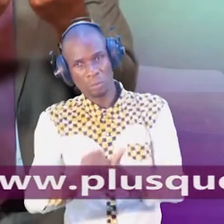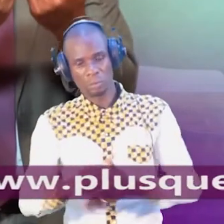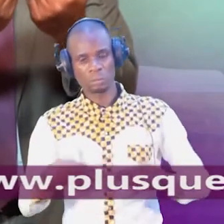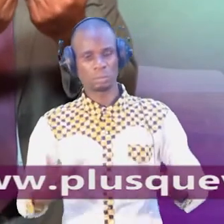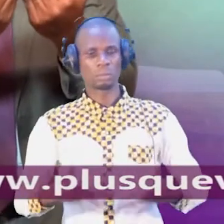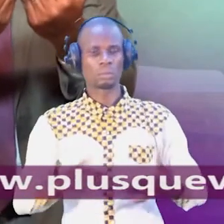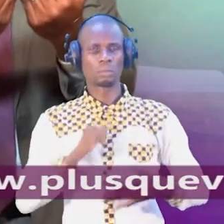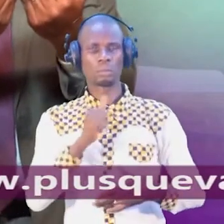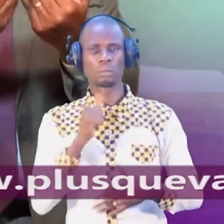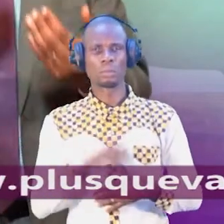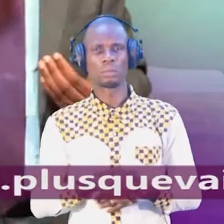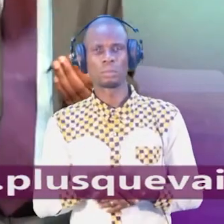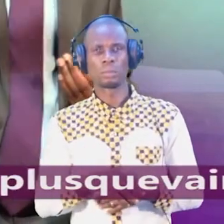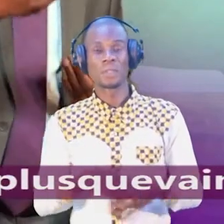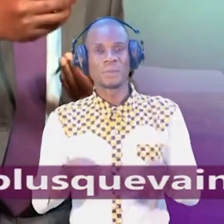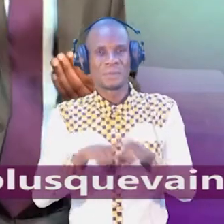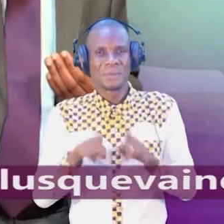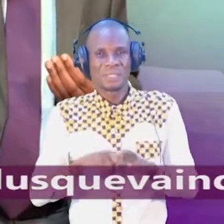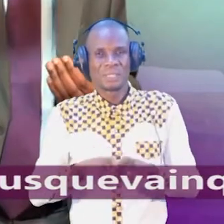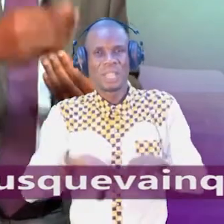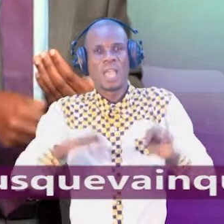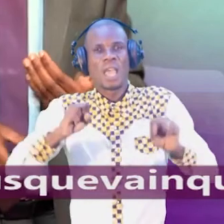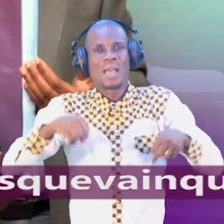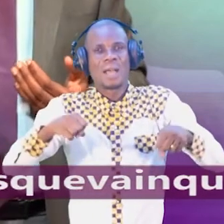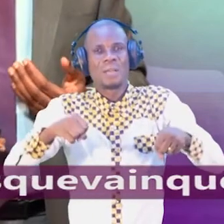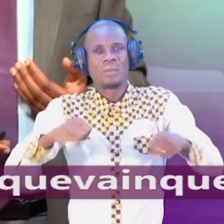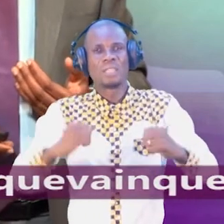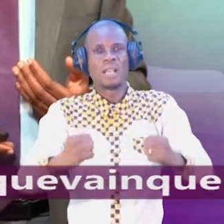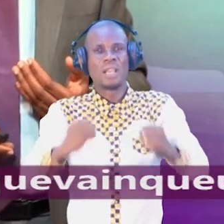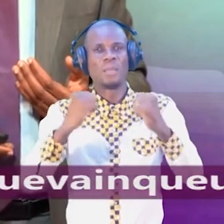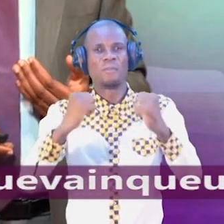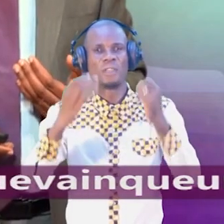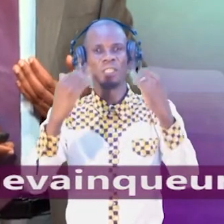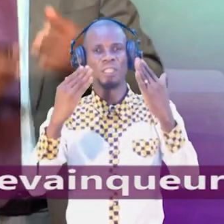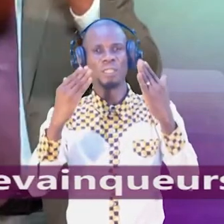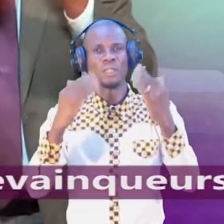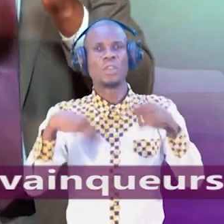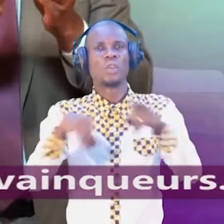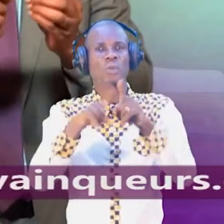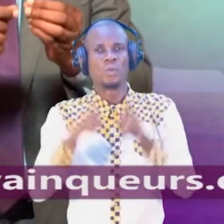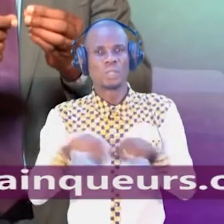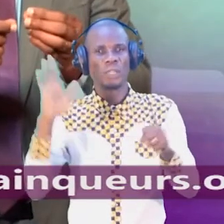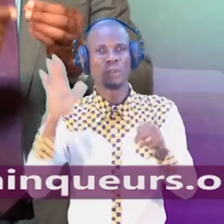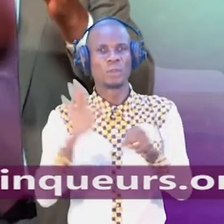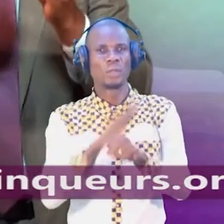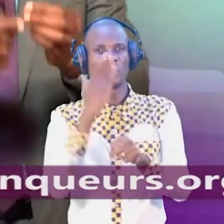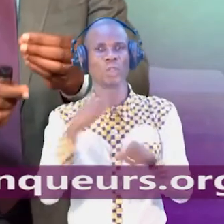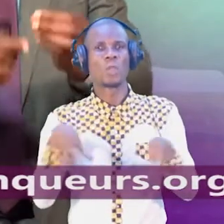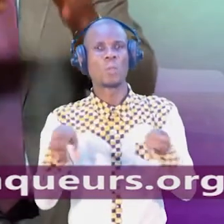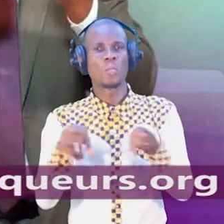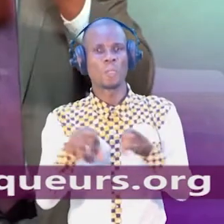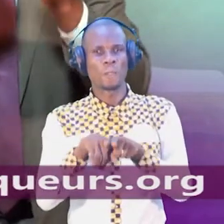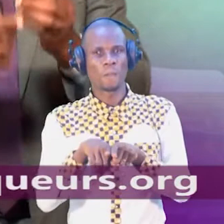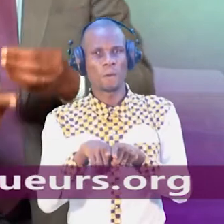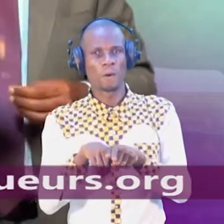Car si les alibis sont colula, colula n'a pas eu besoin de même abiso si on a eu ma yima na koyo kamawa. M'pe ya koti